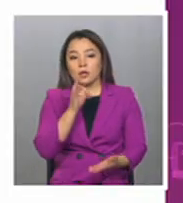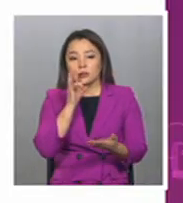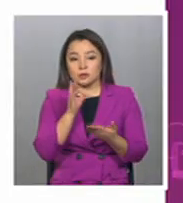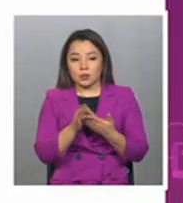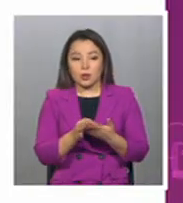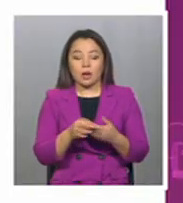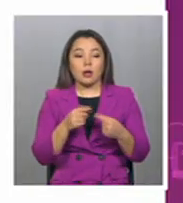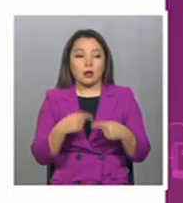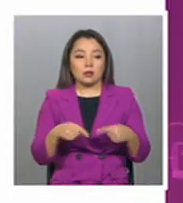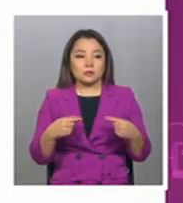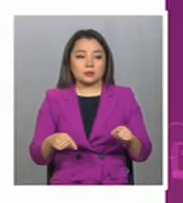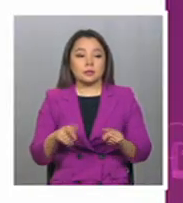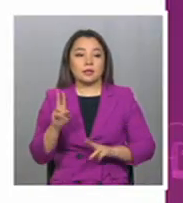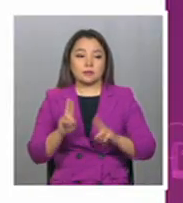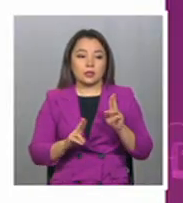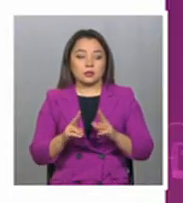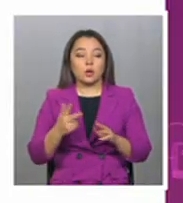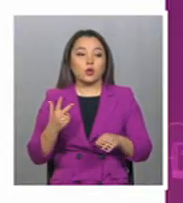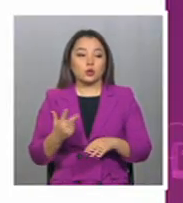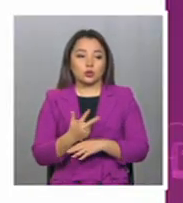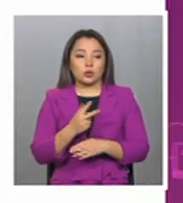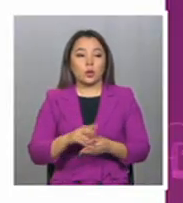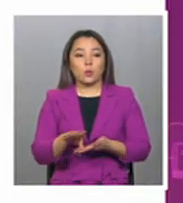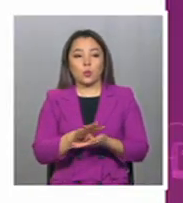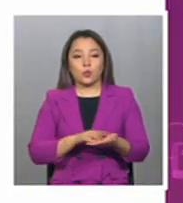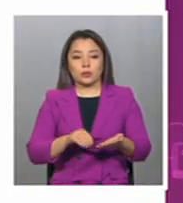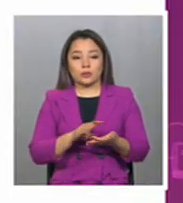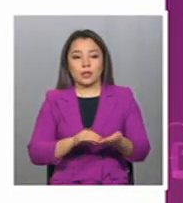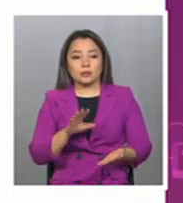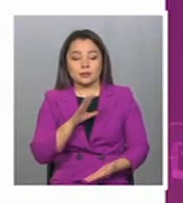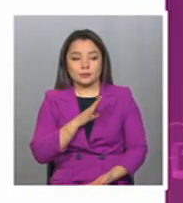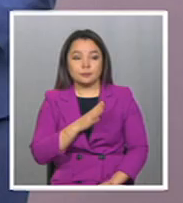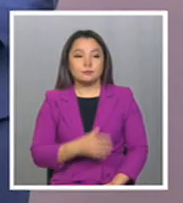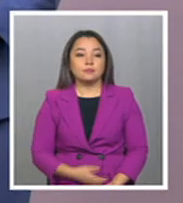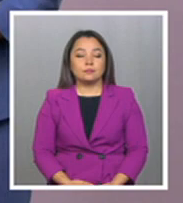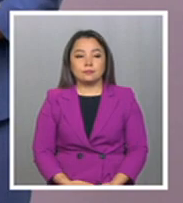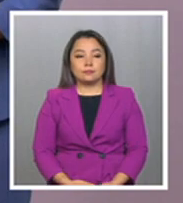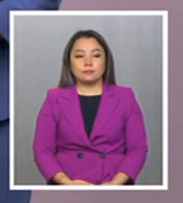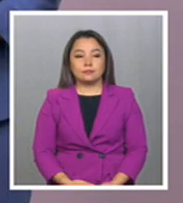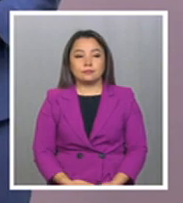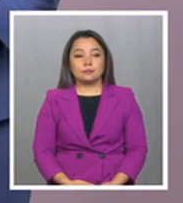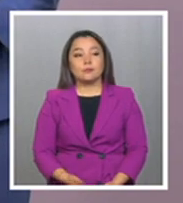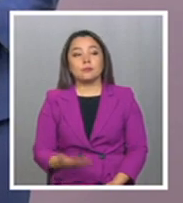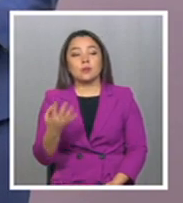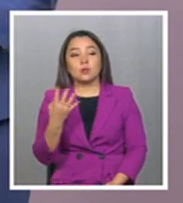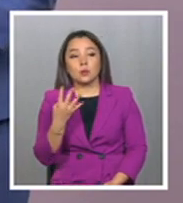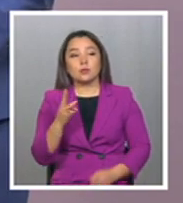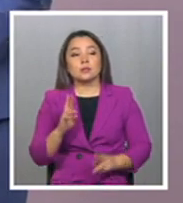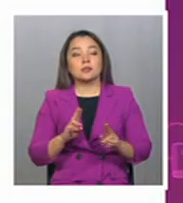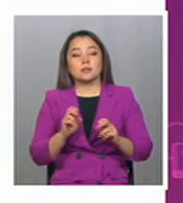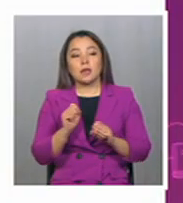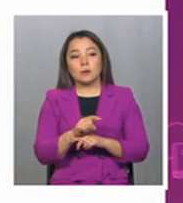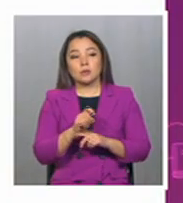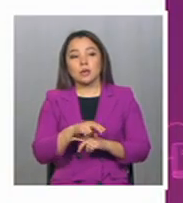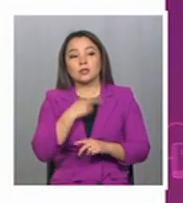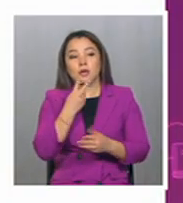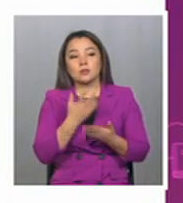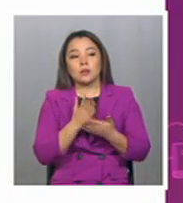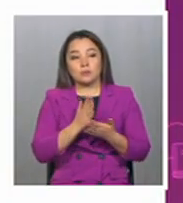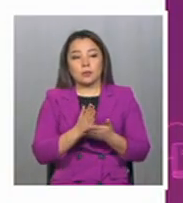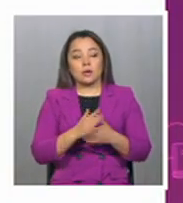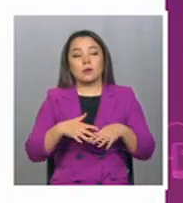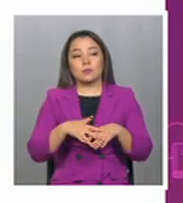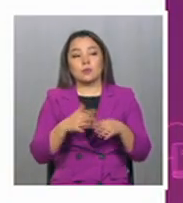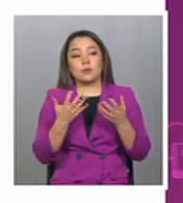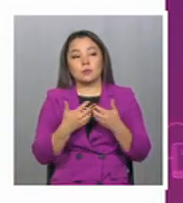әр тәсілді 3 рет орындады. Жарайсындар, 4-ші тапсырмаға назар аударайық.